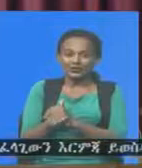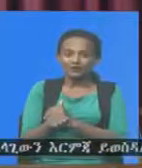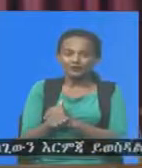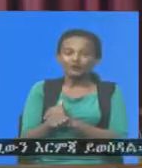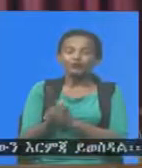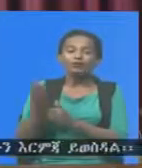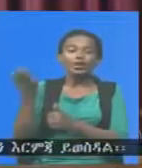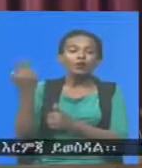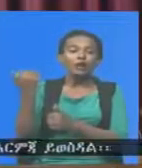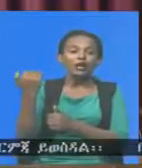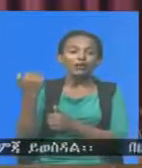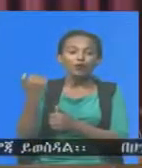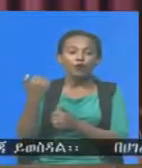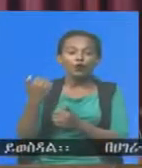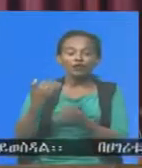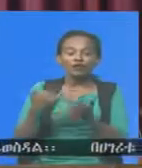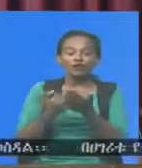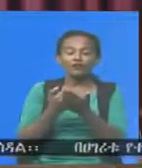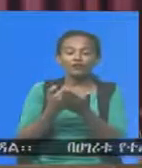ባለፈው ኢንቨስትመንት አዋጅ